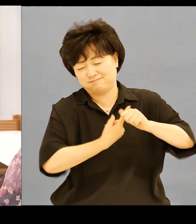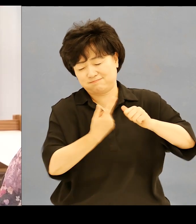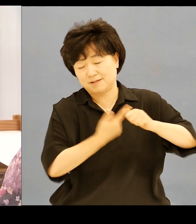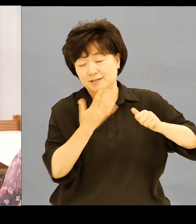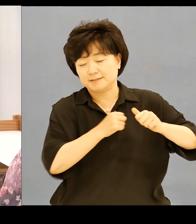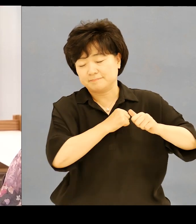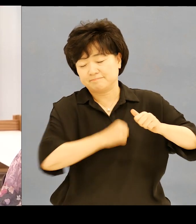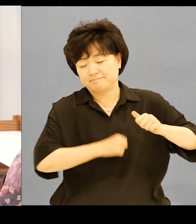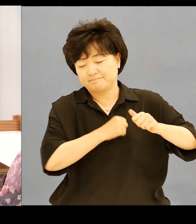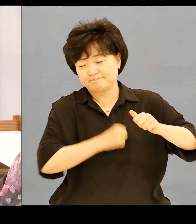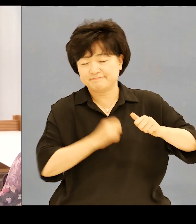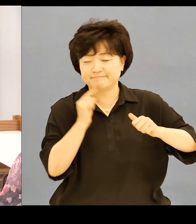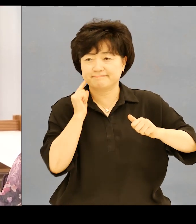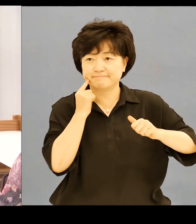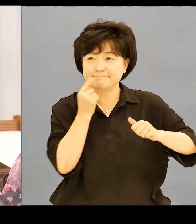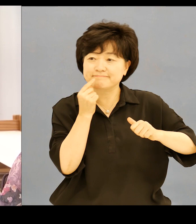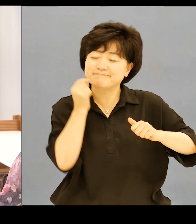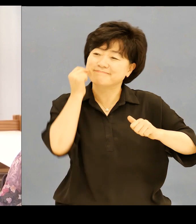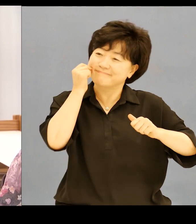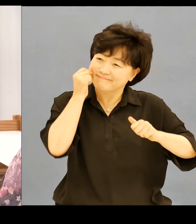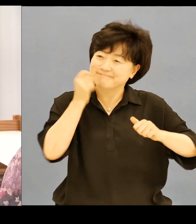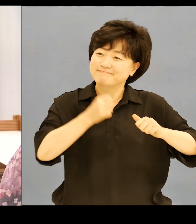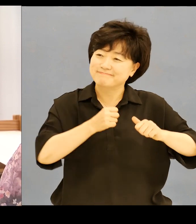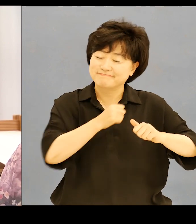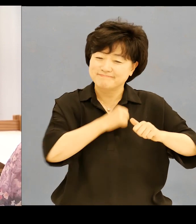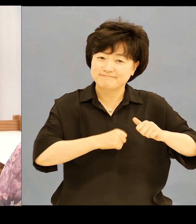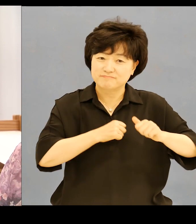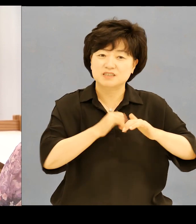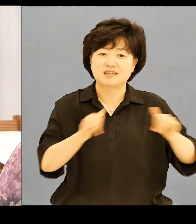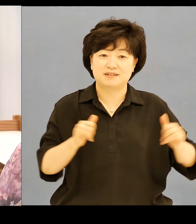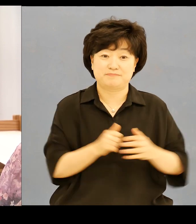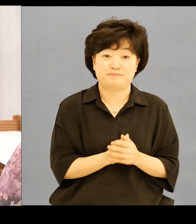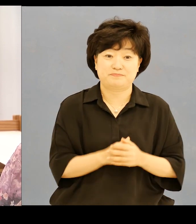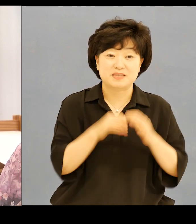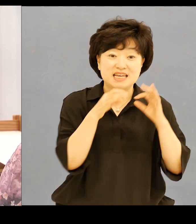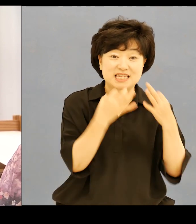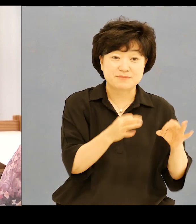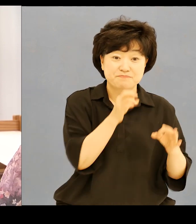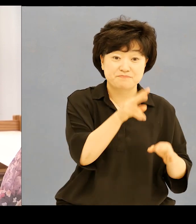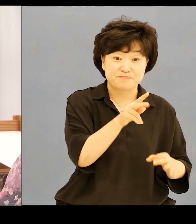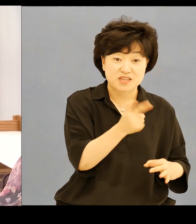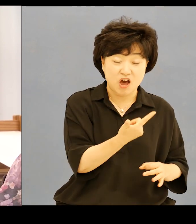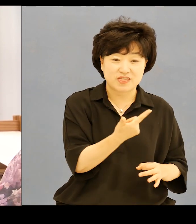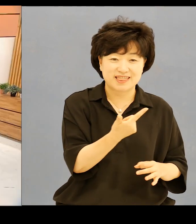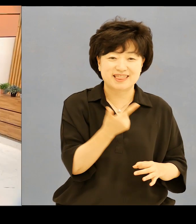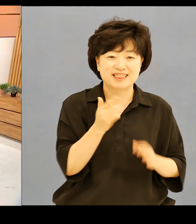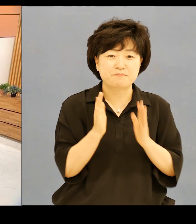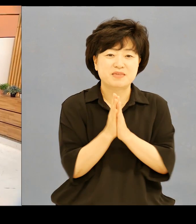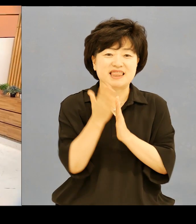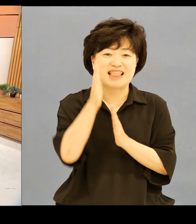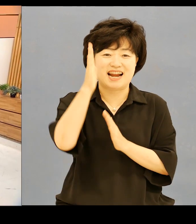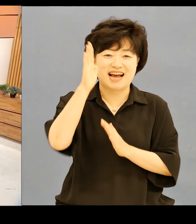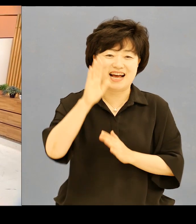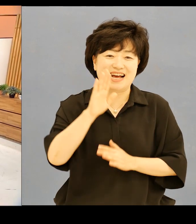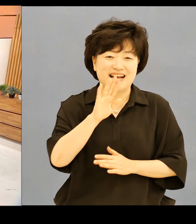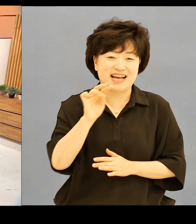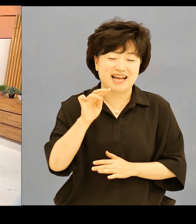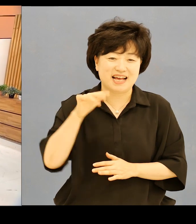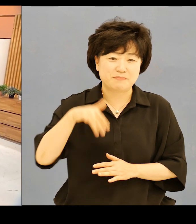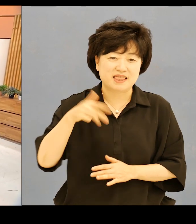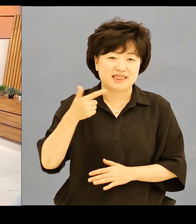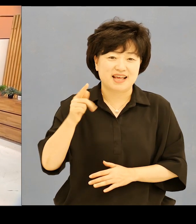예쁘게 웃어주시는 분입니다. 네. 오늘 모실 분은요 김연빛나라 자매님이십니다. 어서 나오세요.